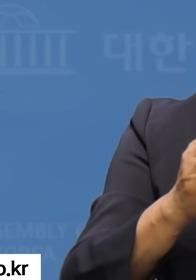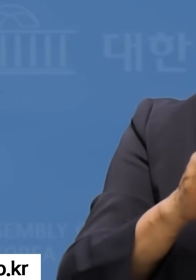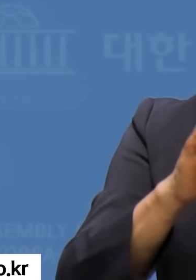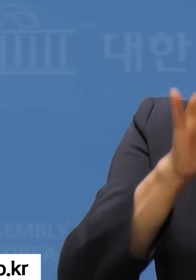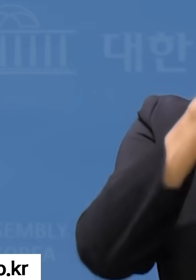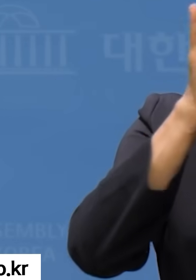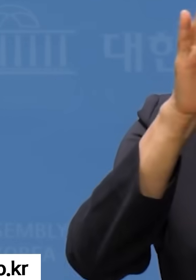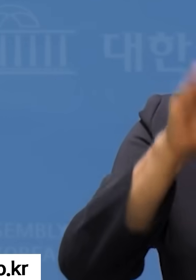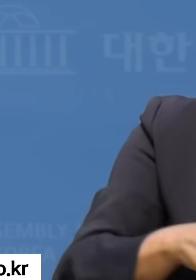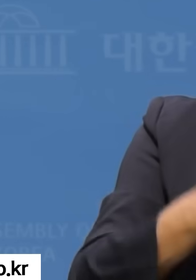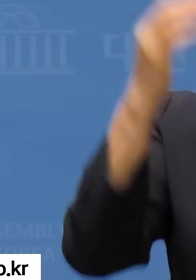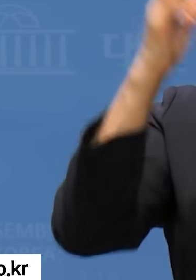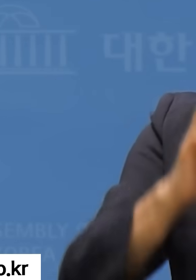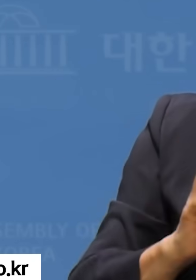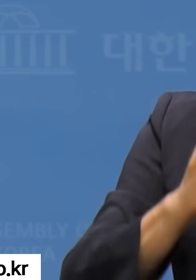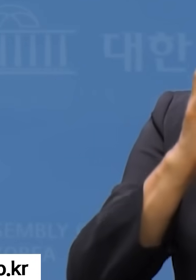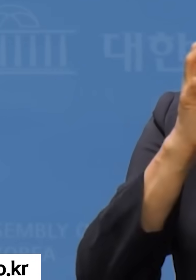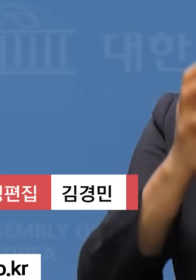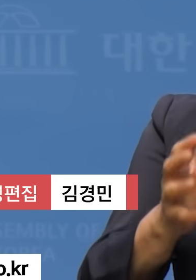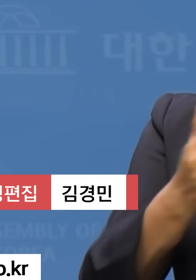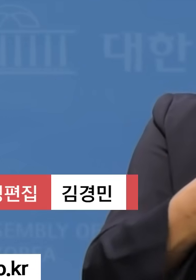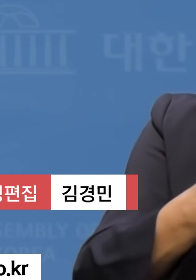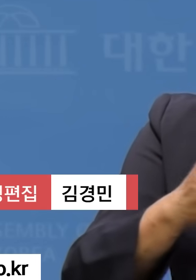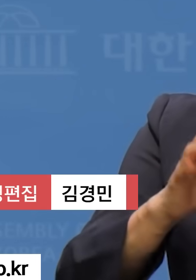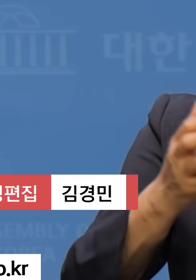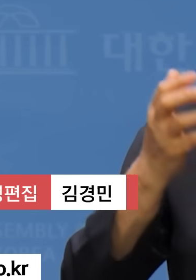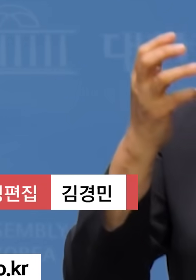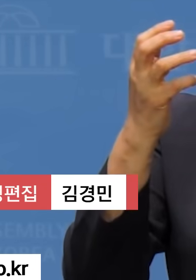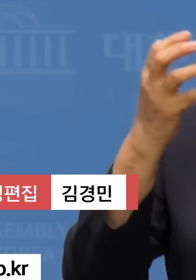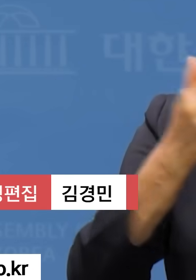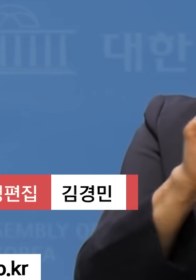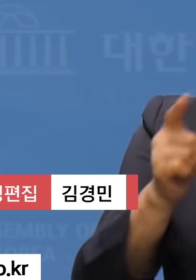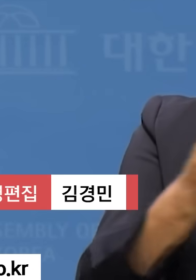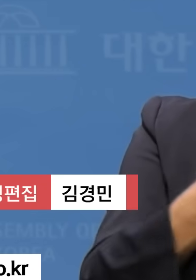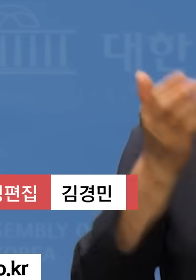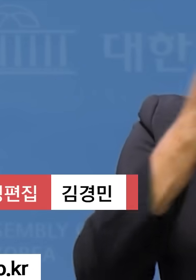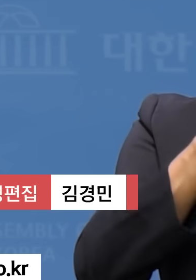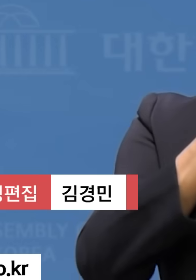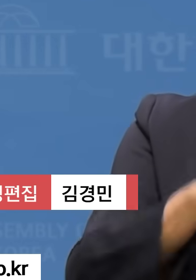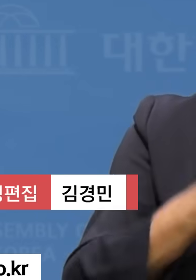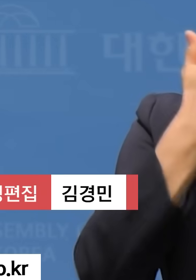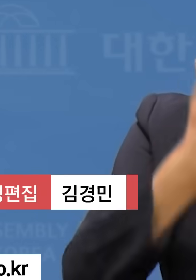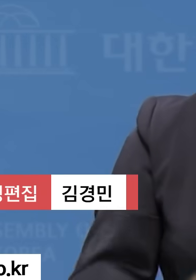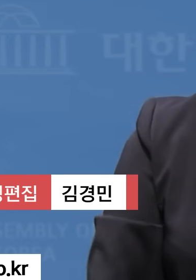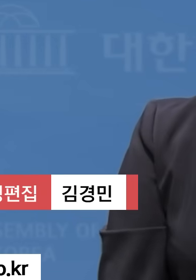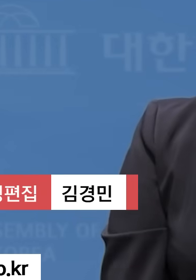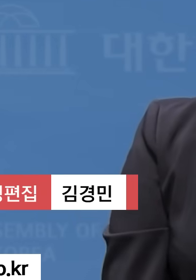때래야만 대한민국의 국호는 영속될 수 있습니다.